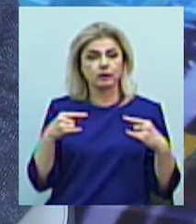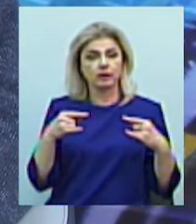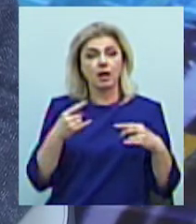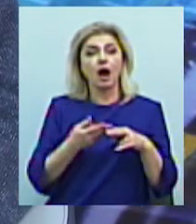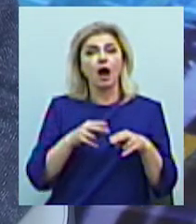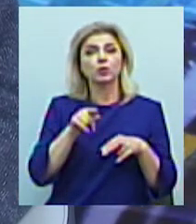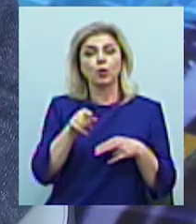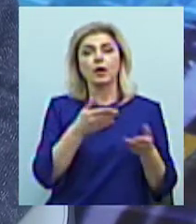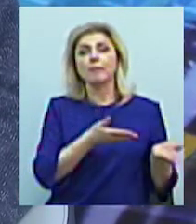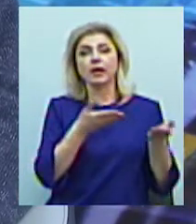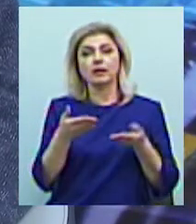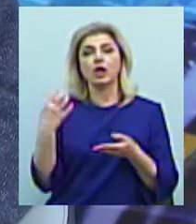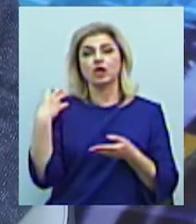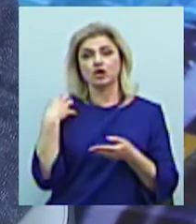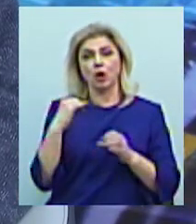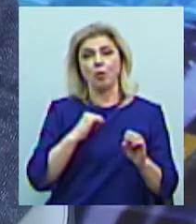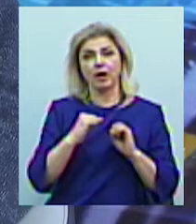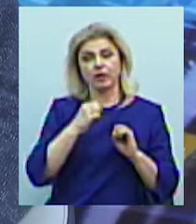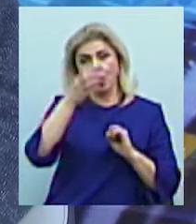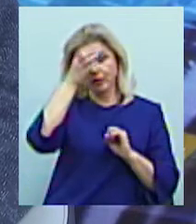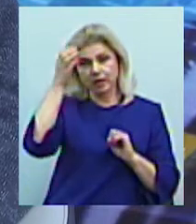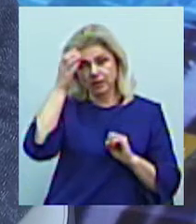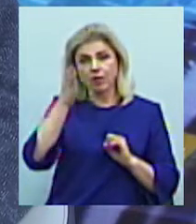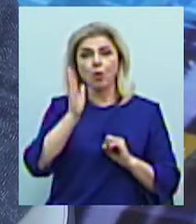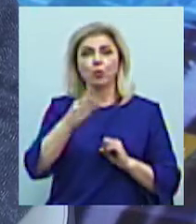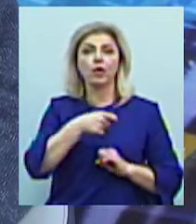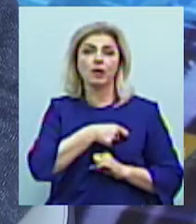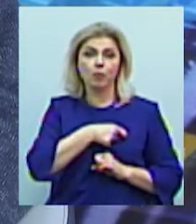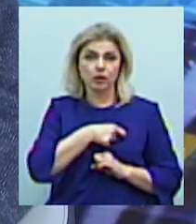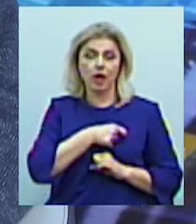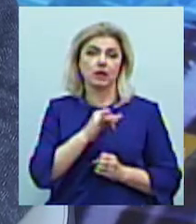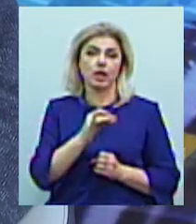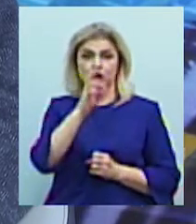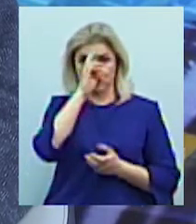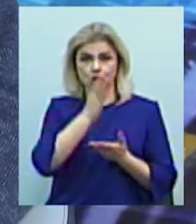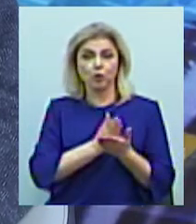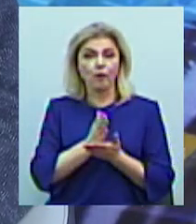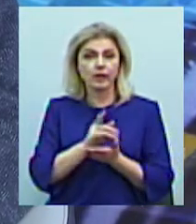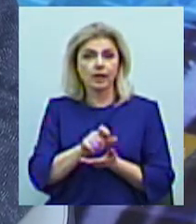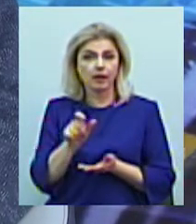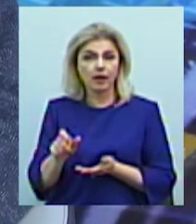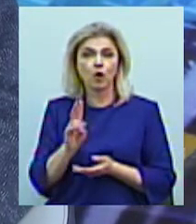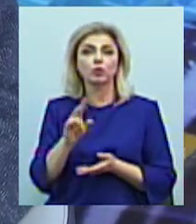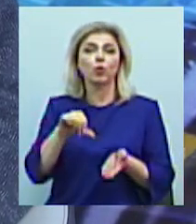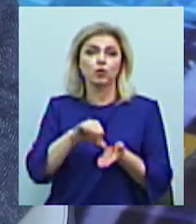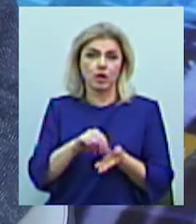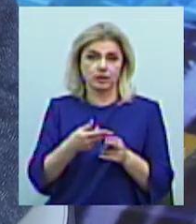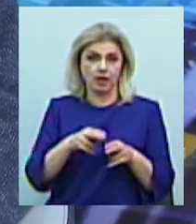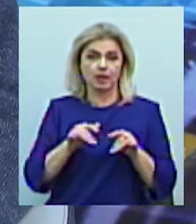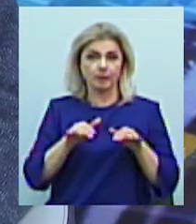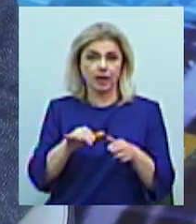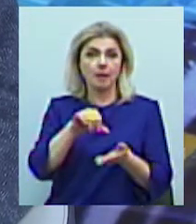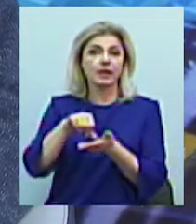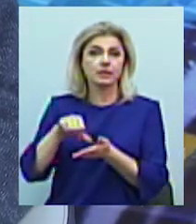на який пригласять начальника управління образування, будуть депутати, будуть чиновники определені, які причастні до процесу, тому